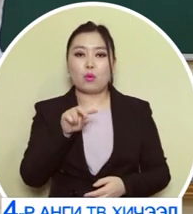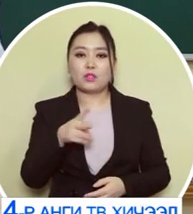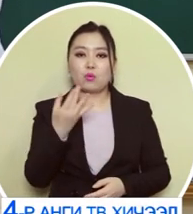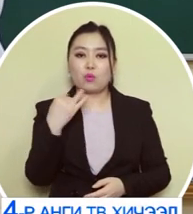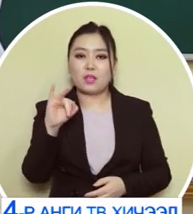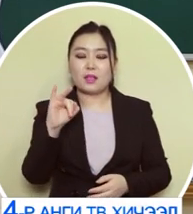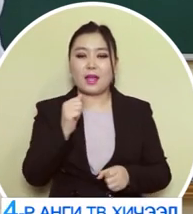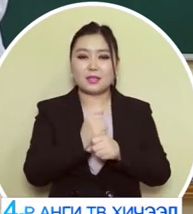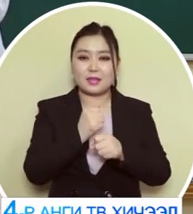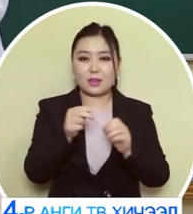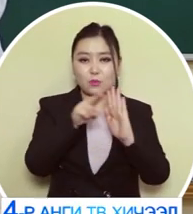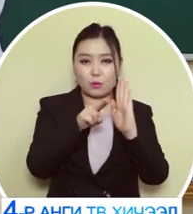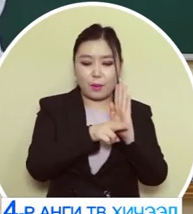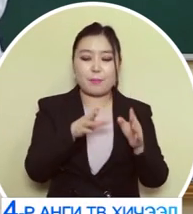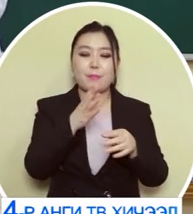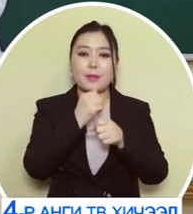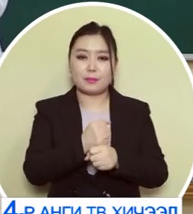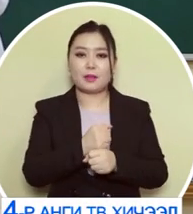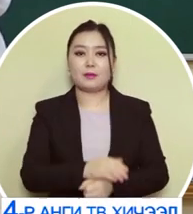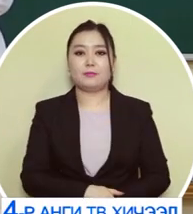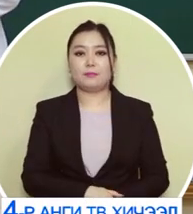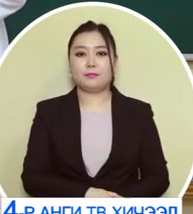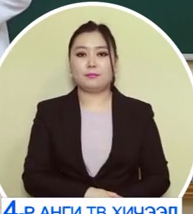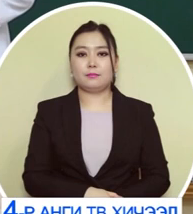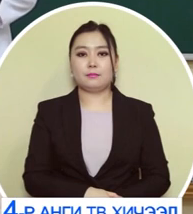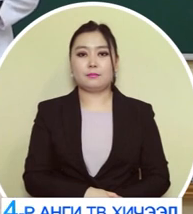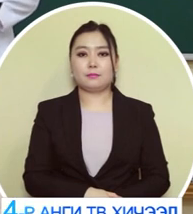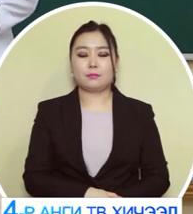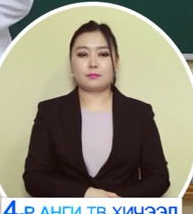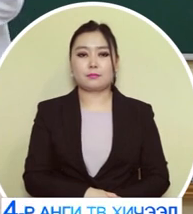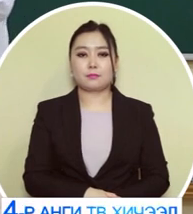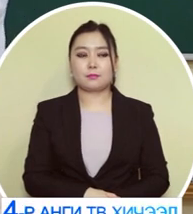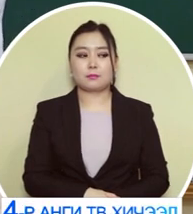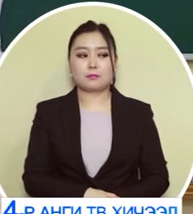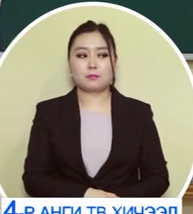Өткізгіш сымды жалғау үшін сымның екі ұшын айқастырамыз.